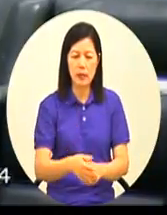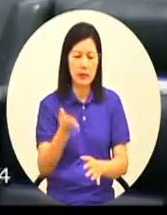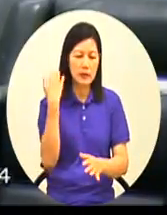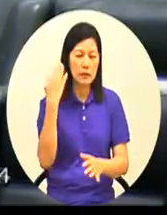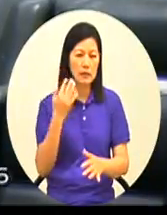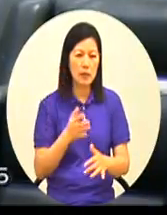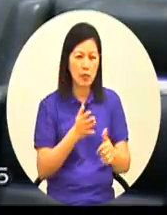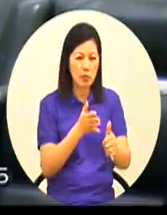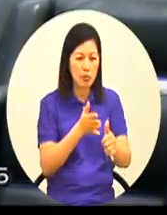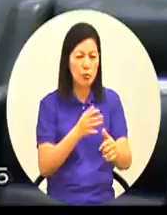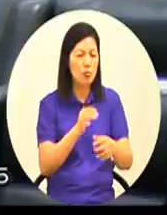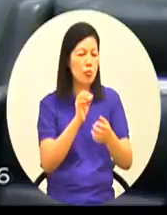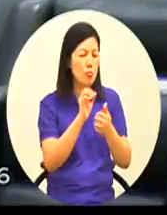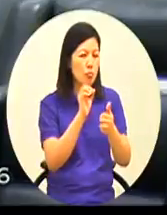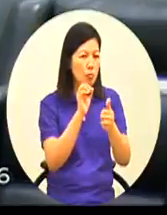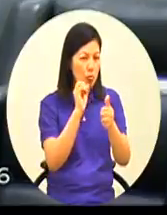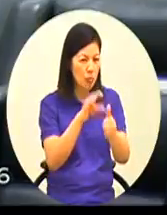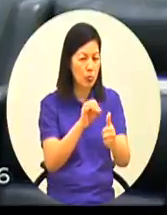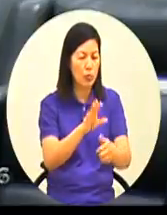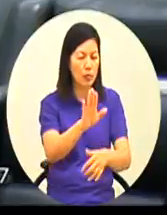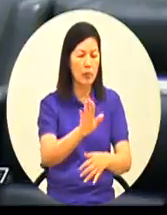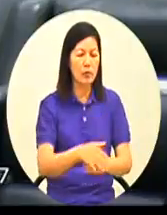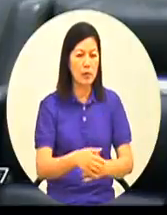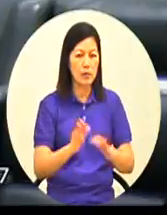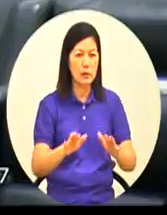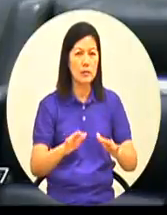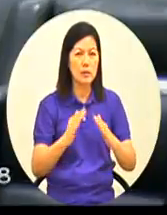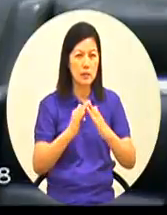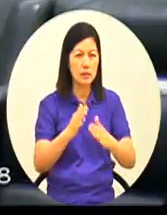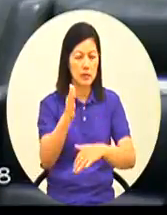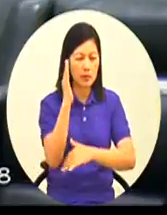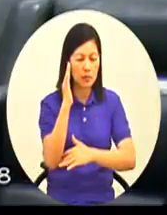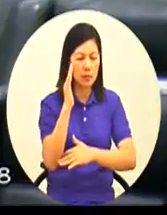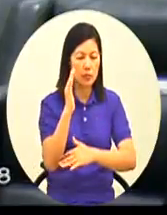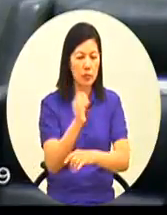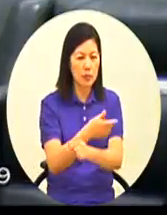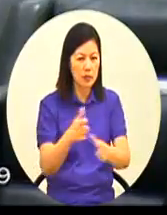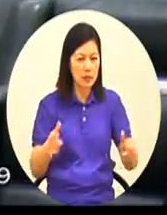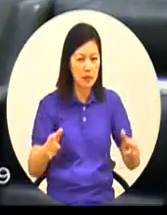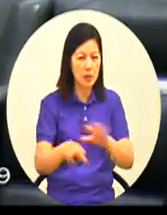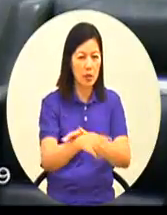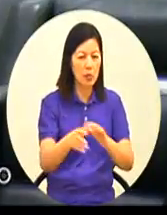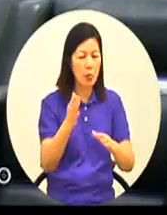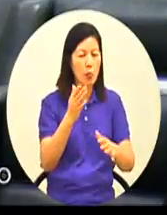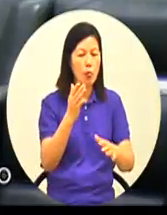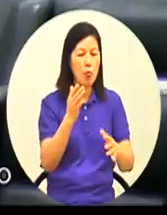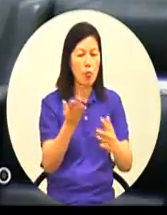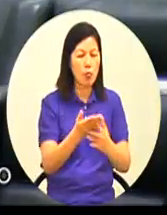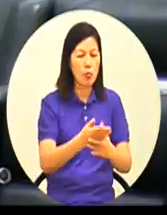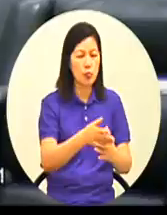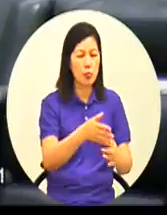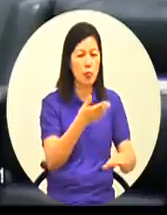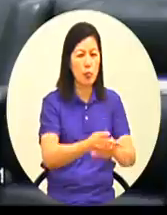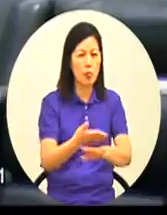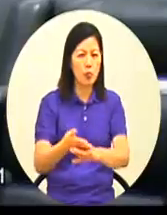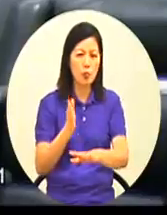有一直在提醒就说我们现在市府有很多的一些闲置的空间，包括眷舍，甚至我们有一些开